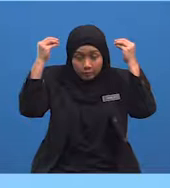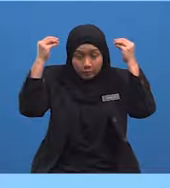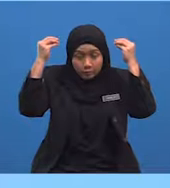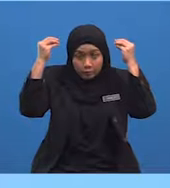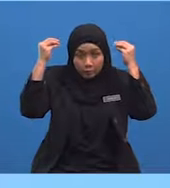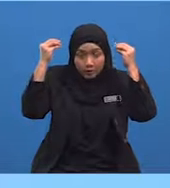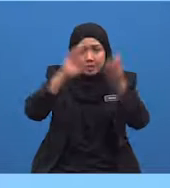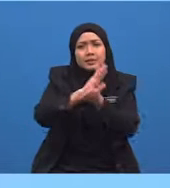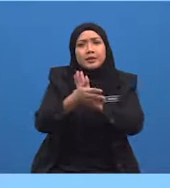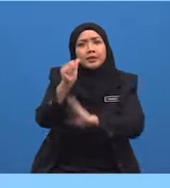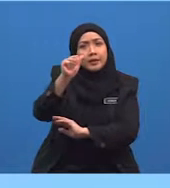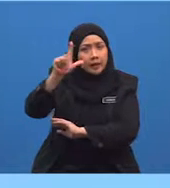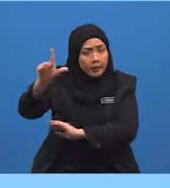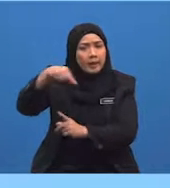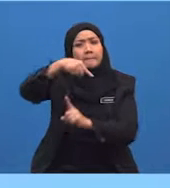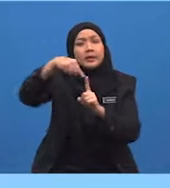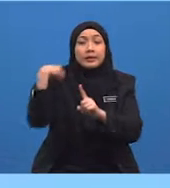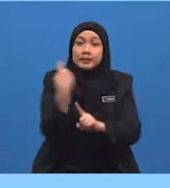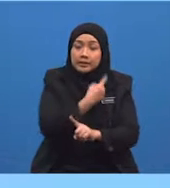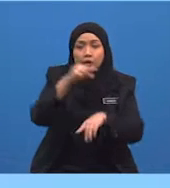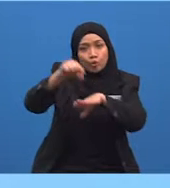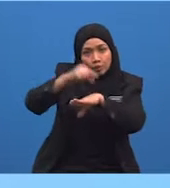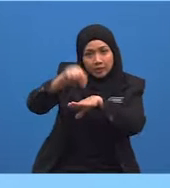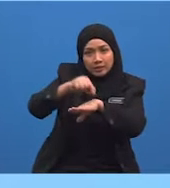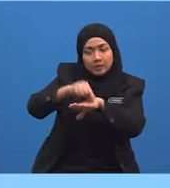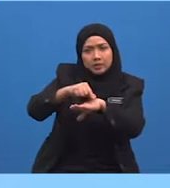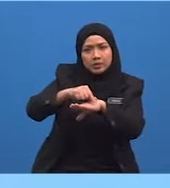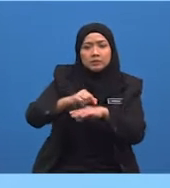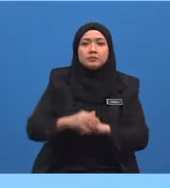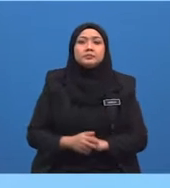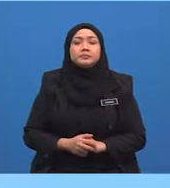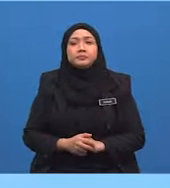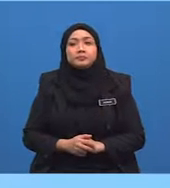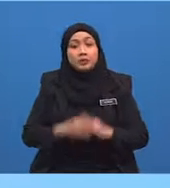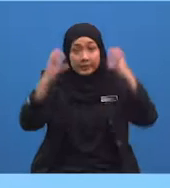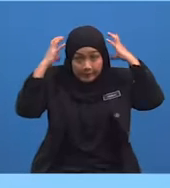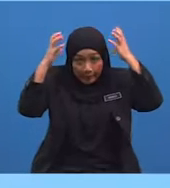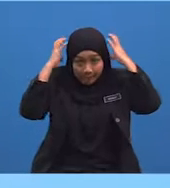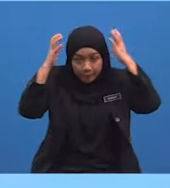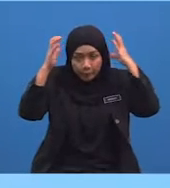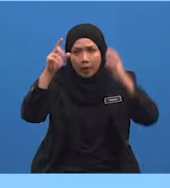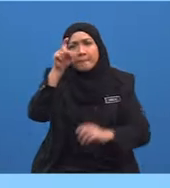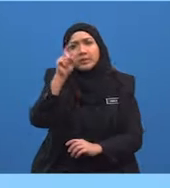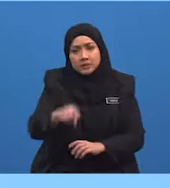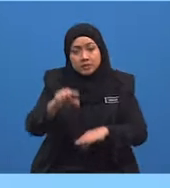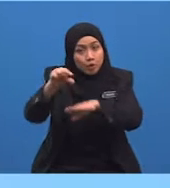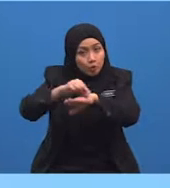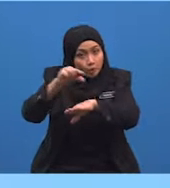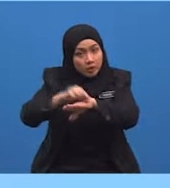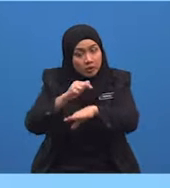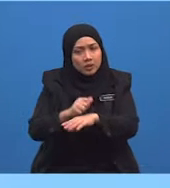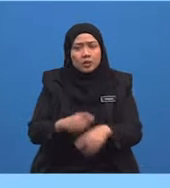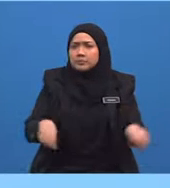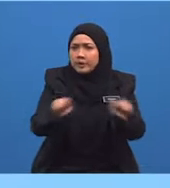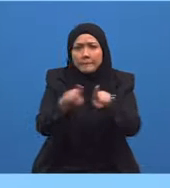berakali apabila digunakan. Oleh itu, syampu perlu digunakan bersama-sama dengan